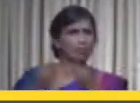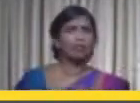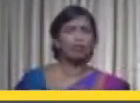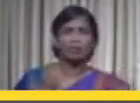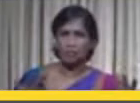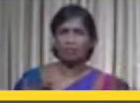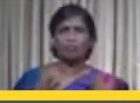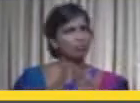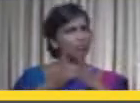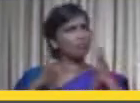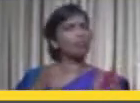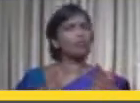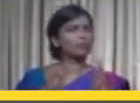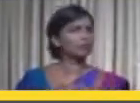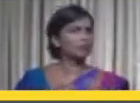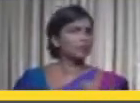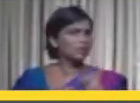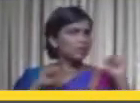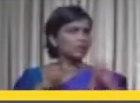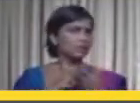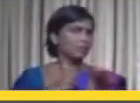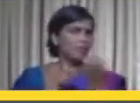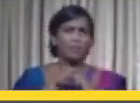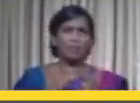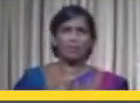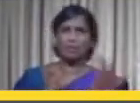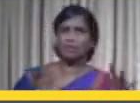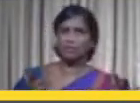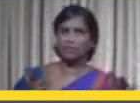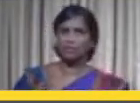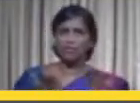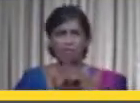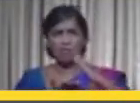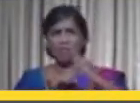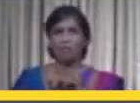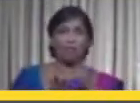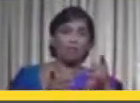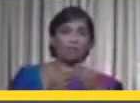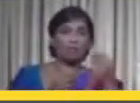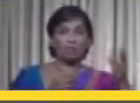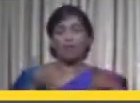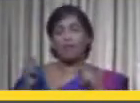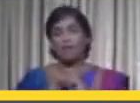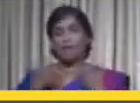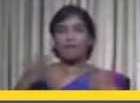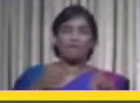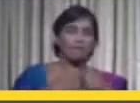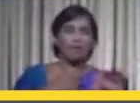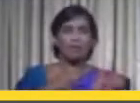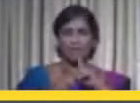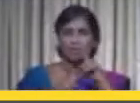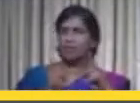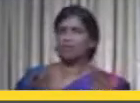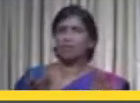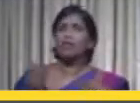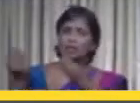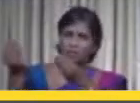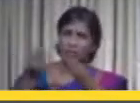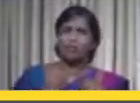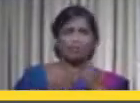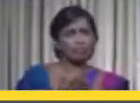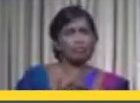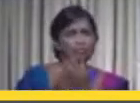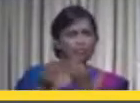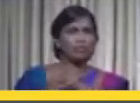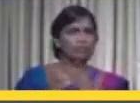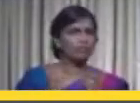मे विशाल उद्घोषण रटयानी एक अंशोलिंकना मेक सिद्धुना अरक सिद्धुना के मेक लबल मुकदम मे